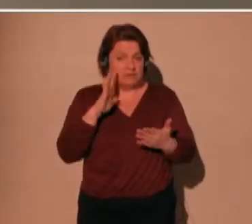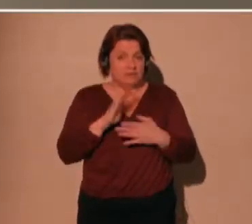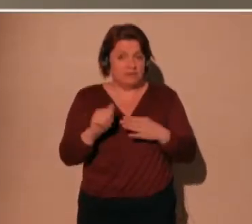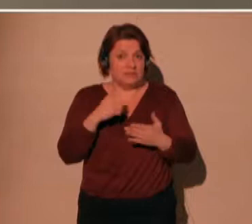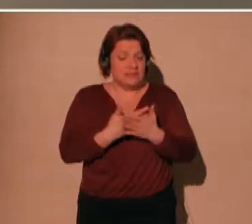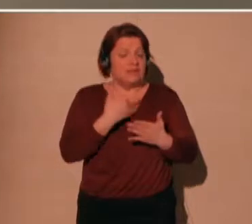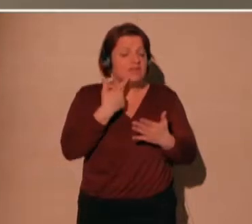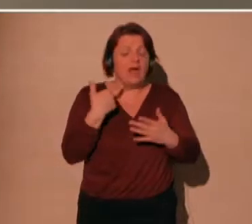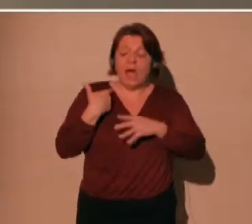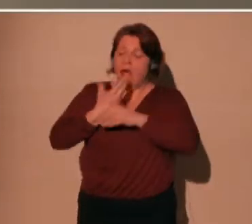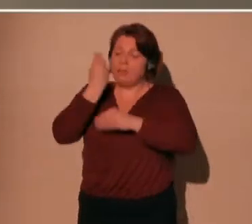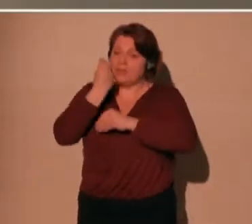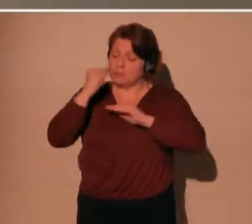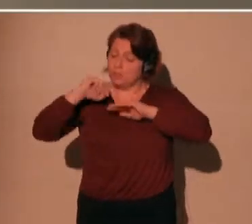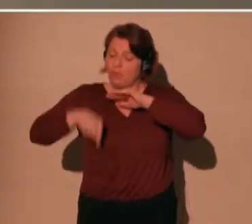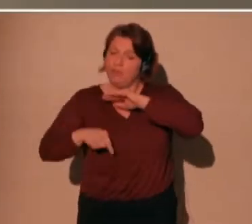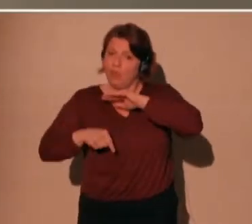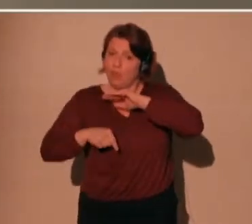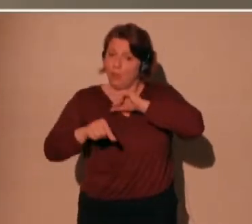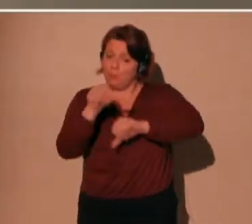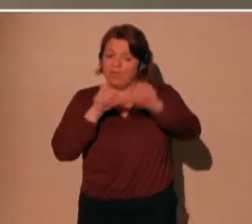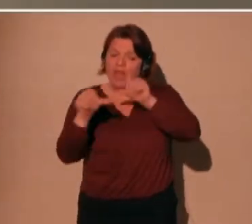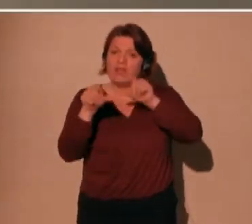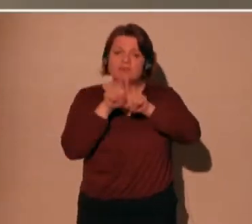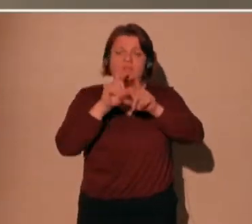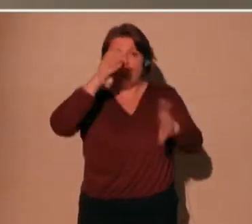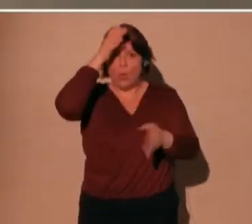l'apprentissage profond moderne et les concepts plus anciens.